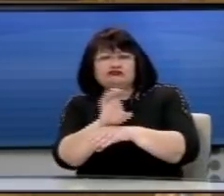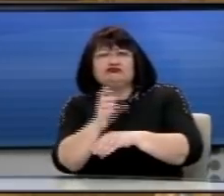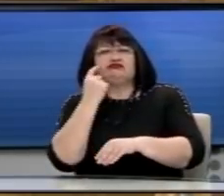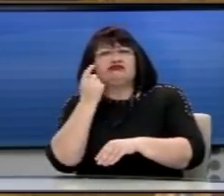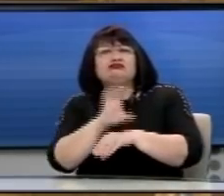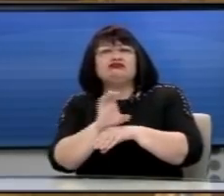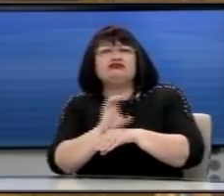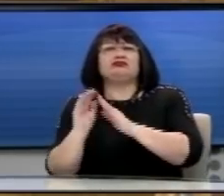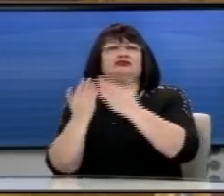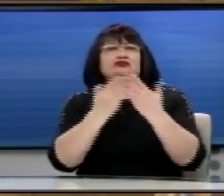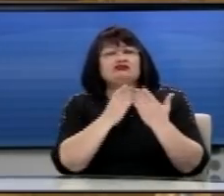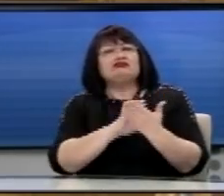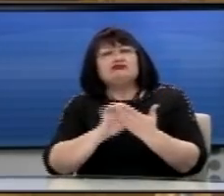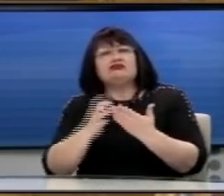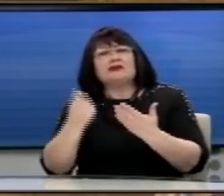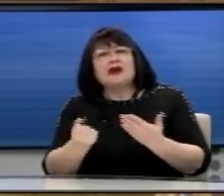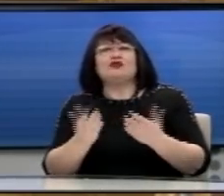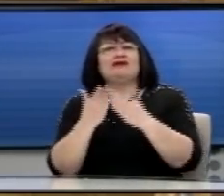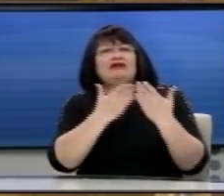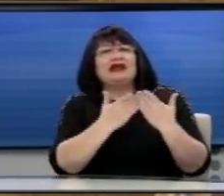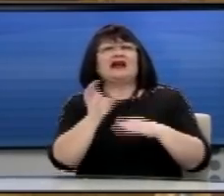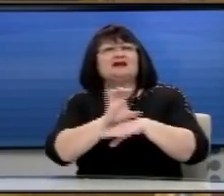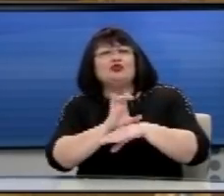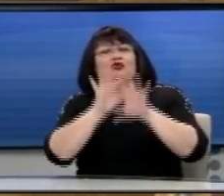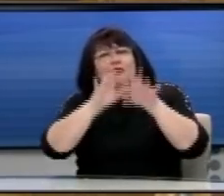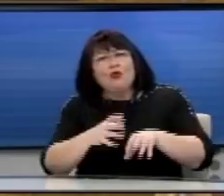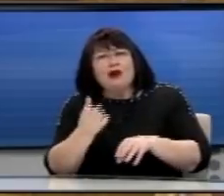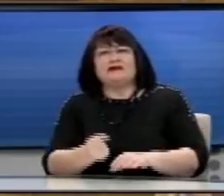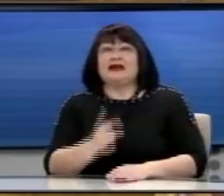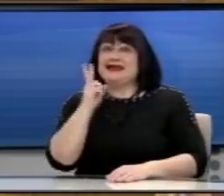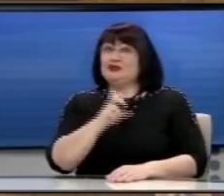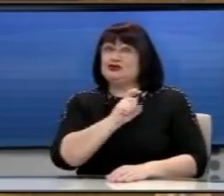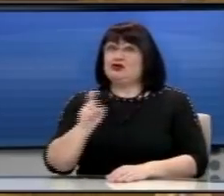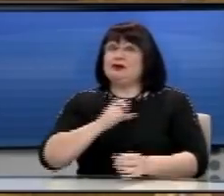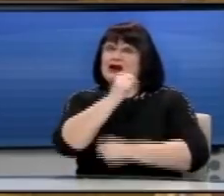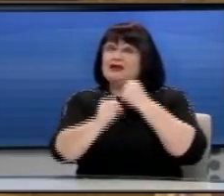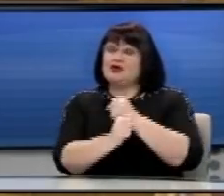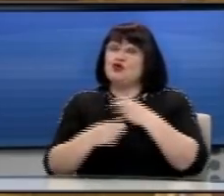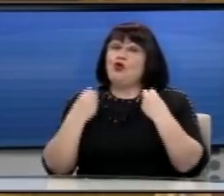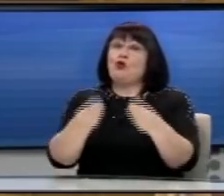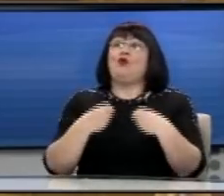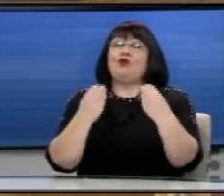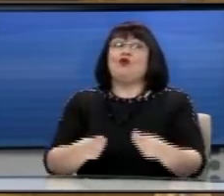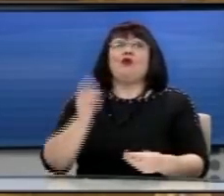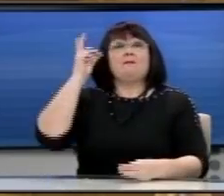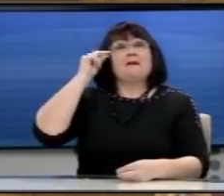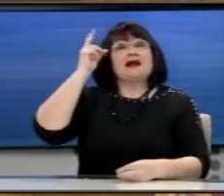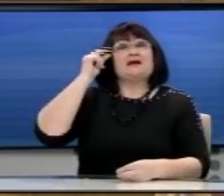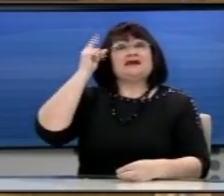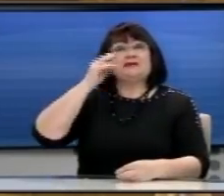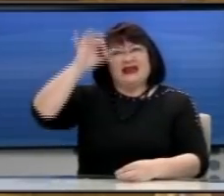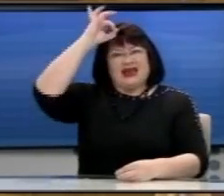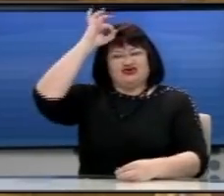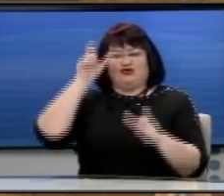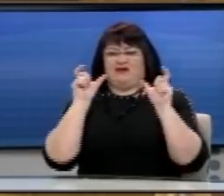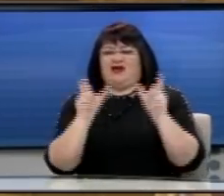ψηφιακές βιβλιοθήκες των Ιδρυμάτων. Αν αντί να μοιράζετε 20 εκατομμύρια το χρόνο για την πανεπιστημιακή σας